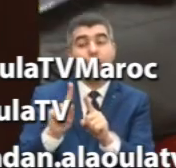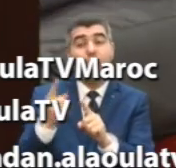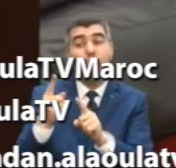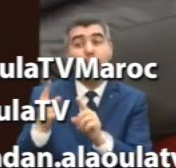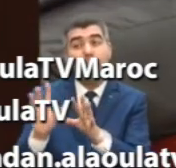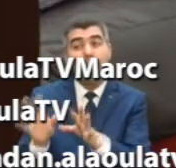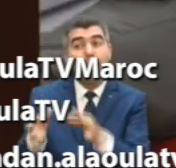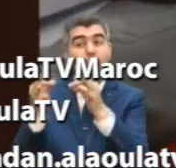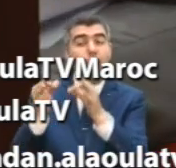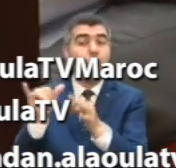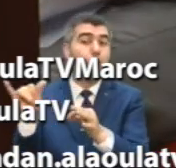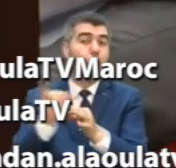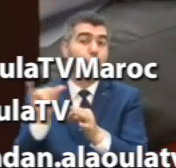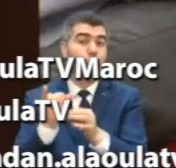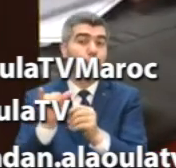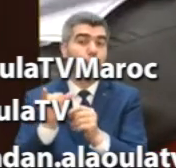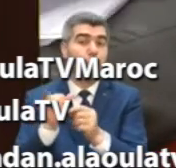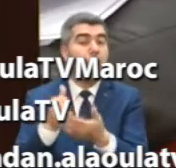الاستفاده والتحكم